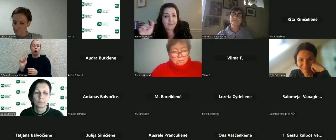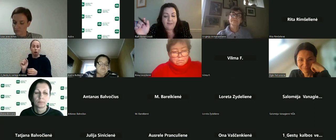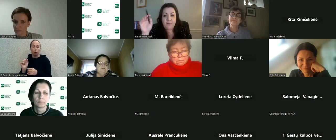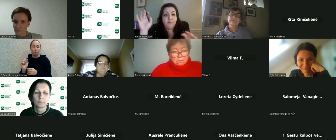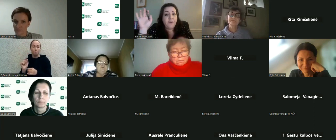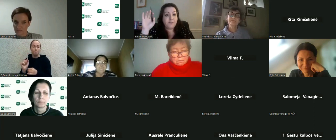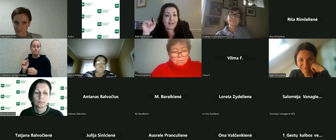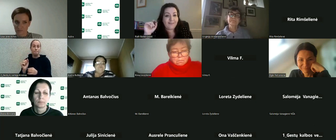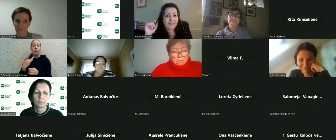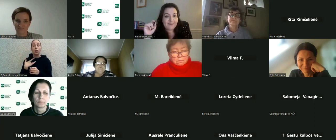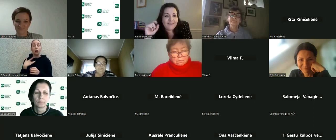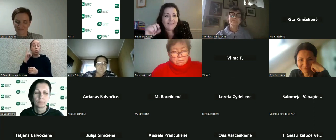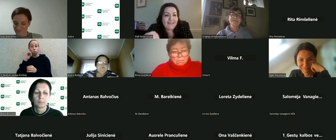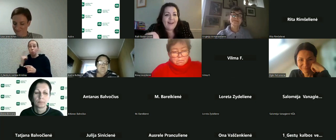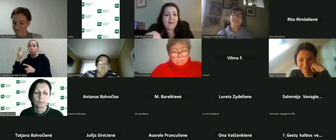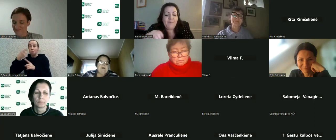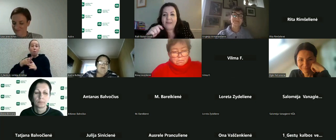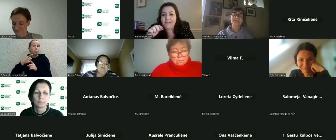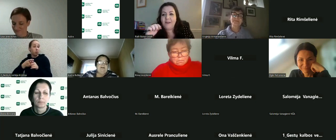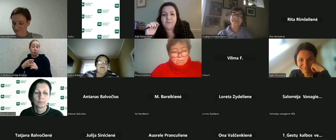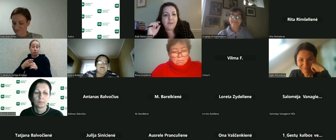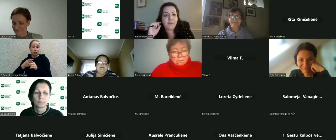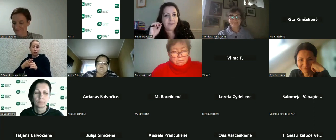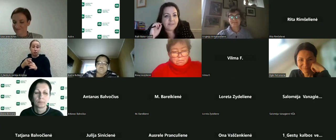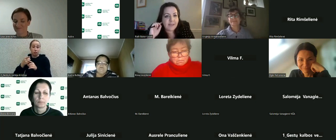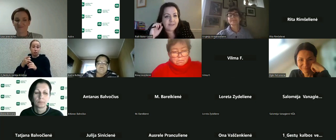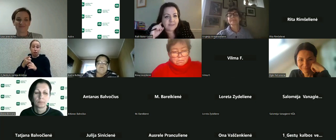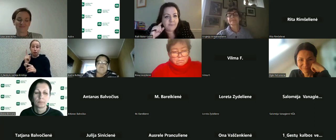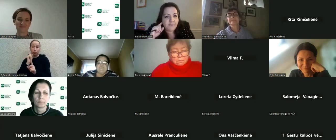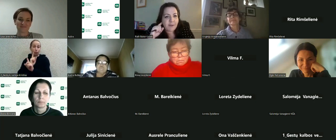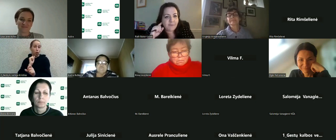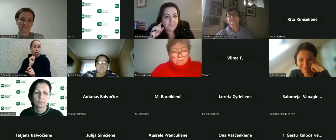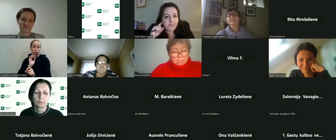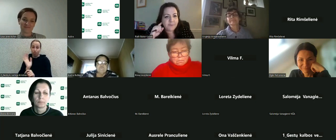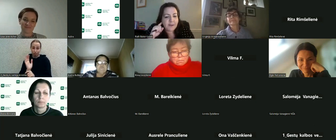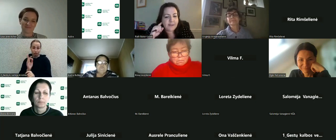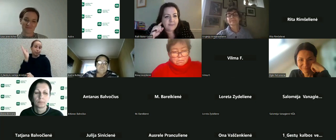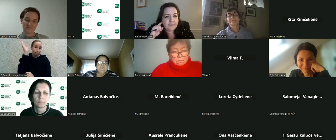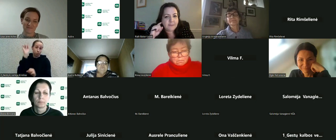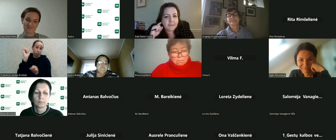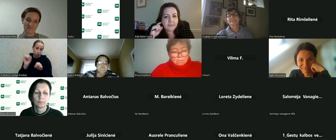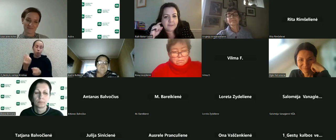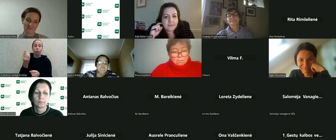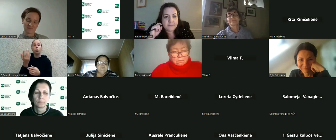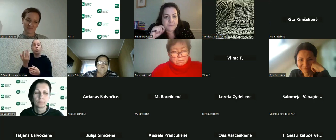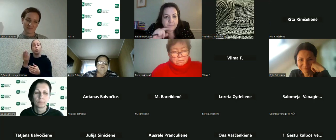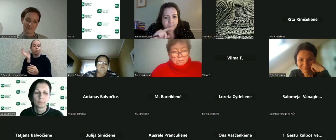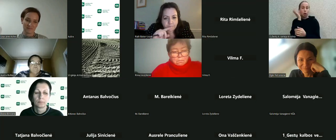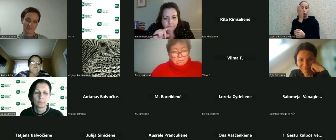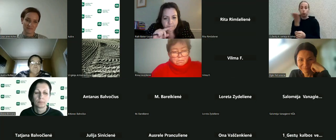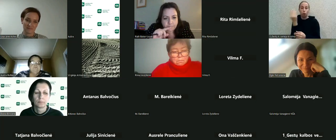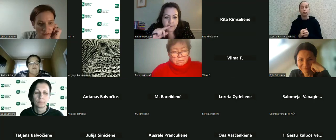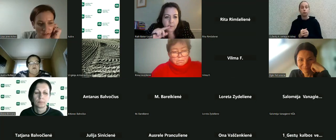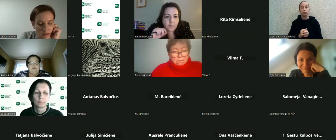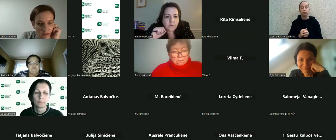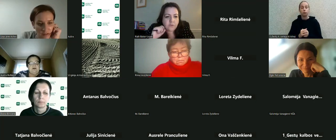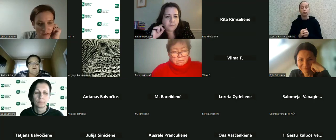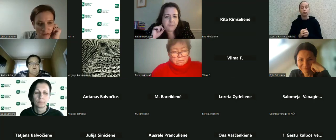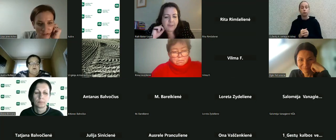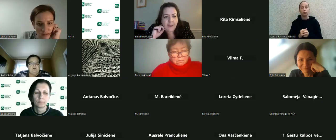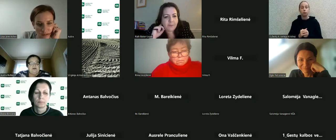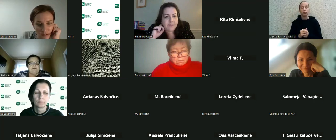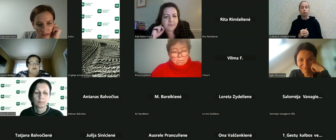prisidėti, nedraudžiama, tiesiog pakelkite savo virtualią rankytę ir mes tikrai pasiklausysime ir jūsų.